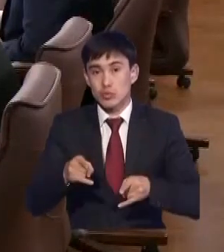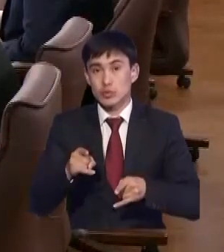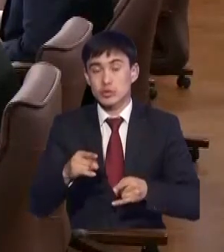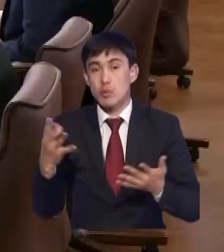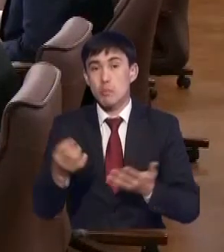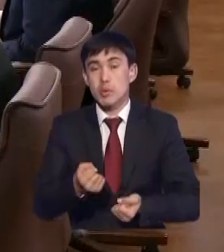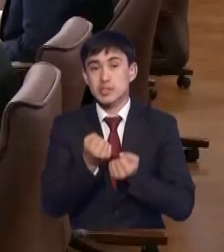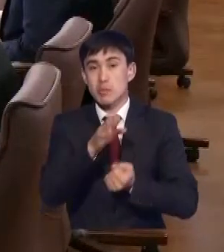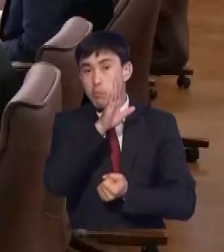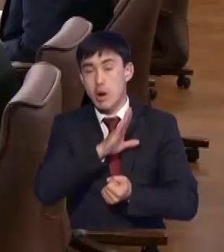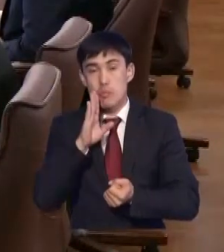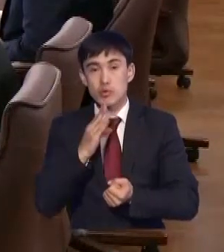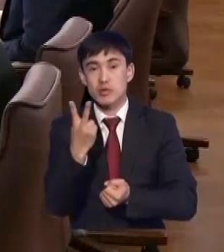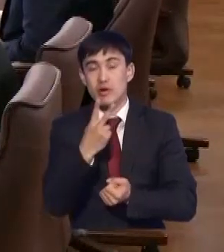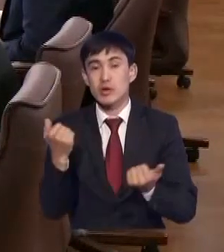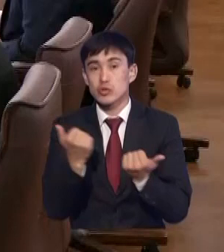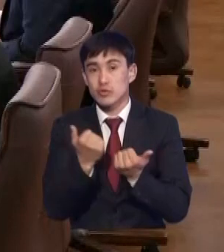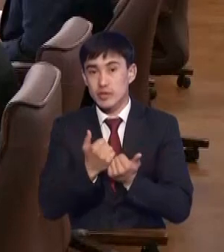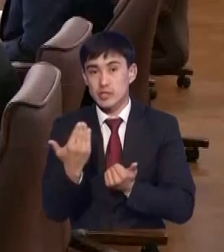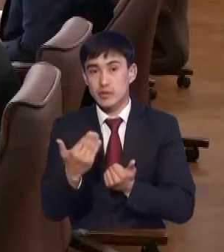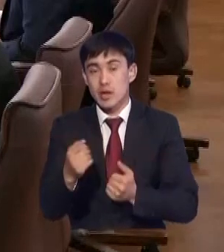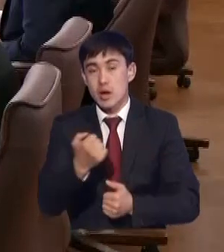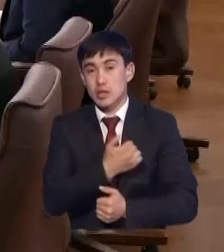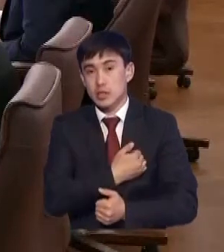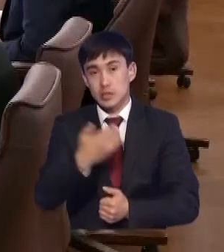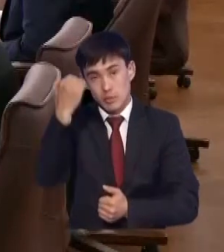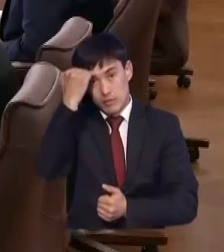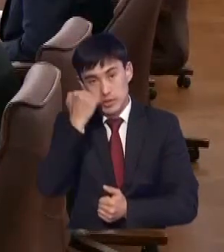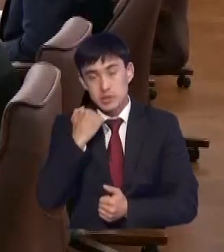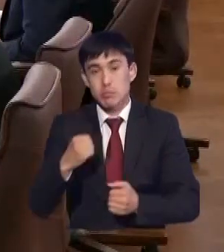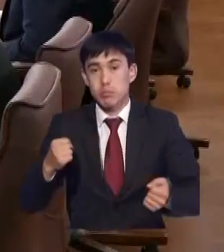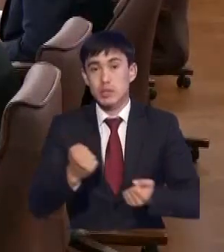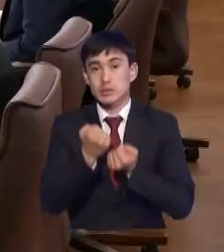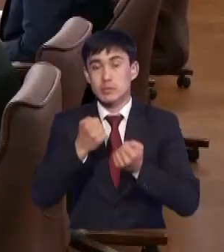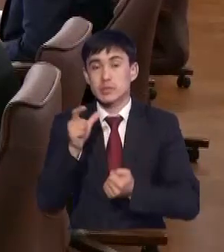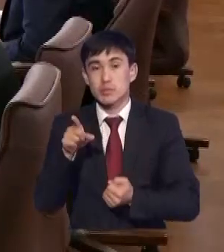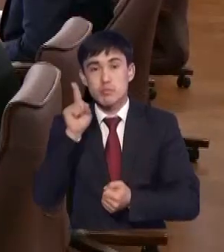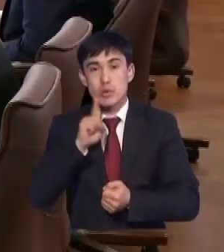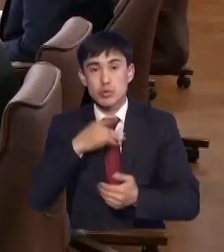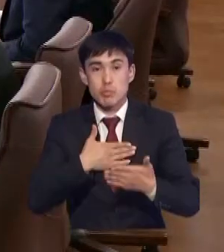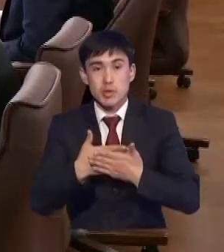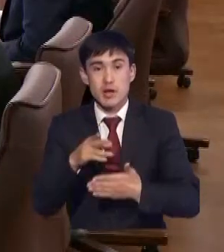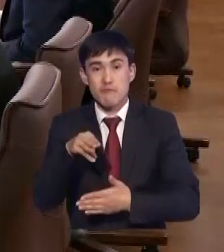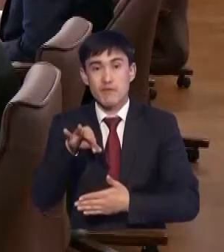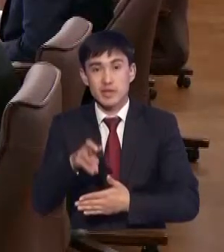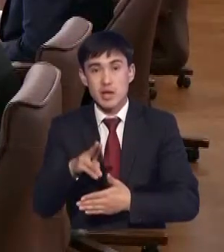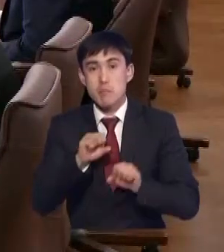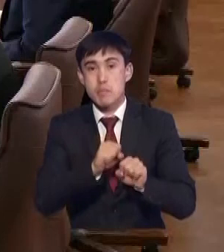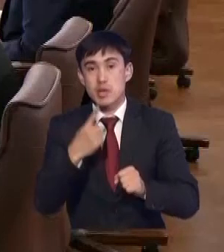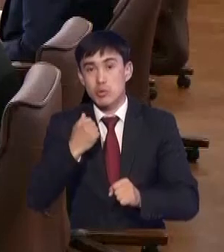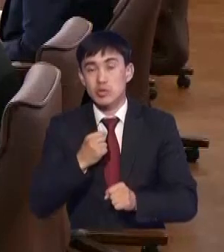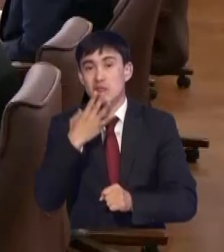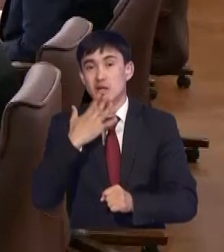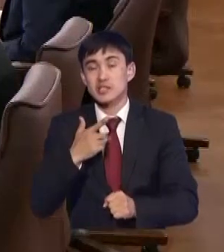удалось спасти маму и новорожденных двойняшек Я хотел бы выразить благодарность нашим спасателям пилотам сотрудникам МВД Минобороны и